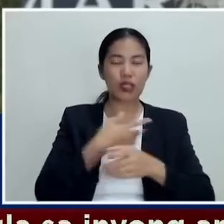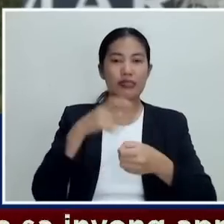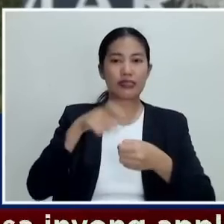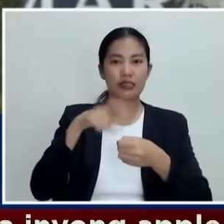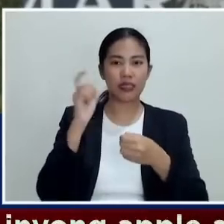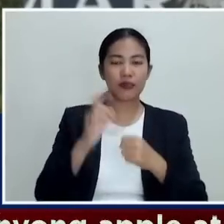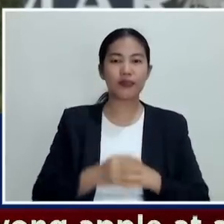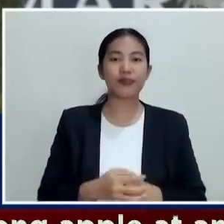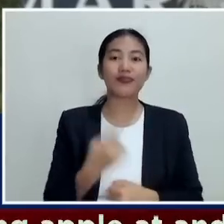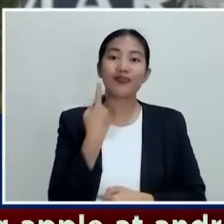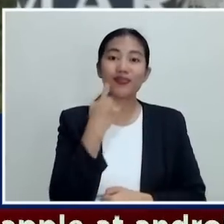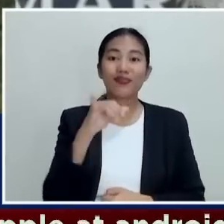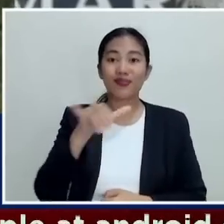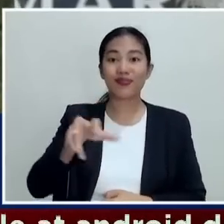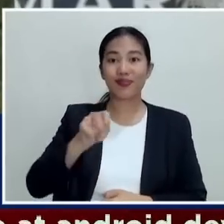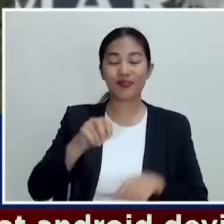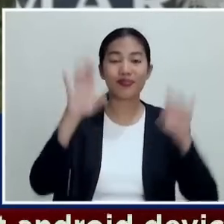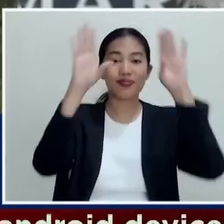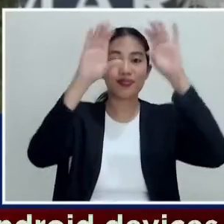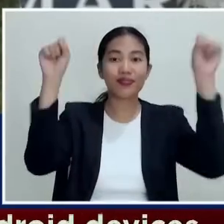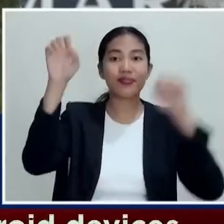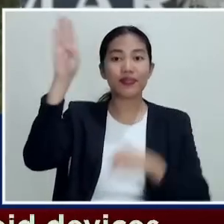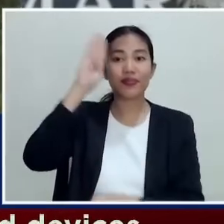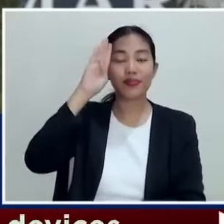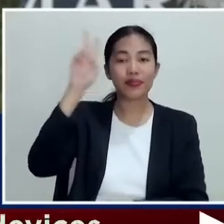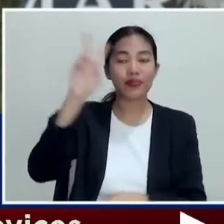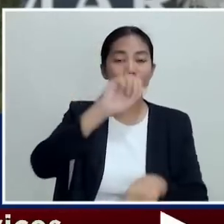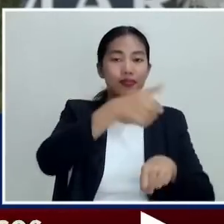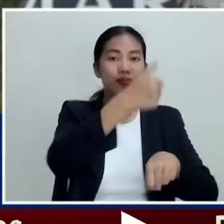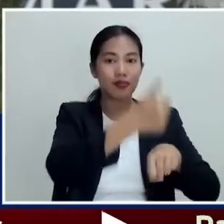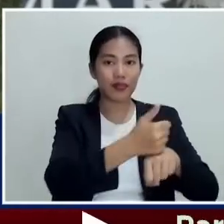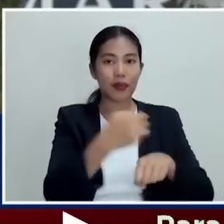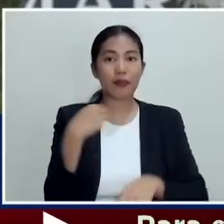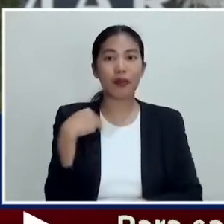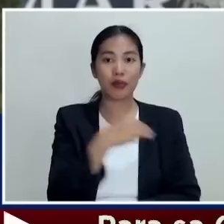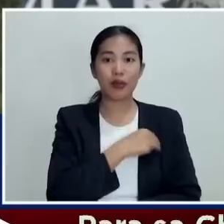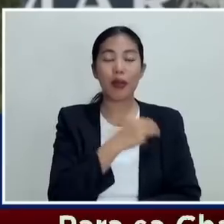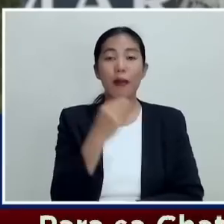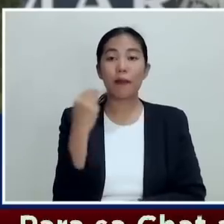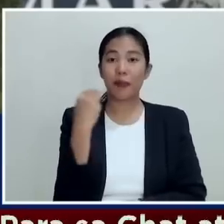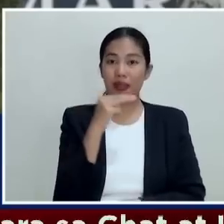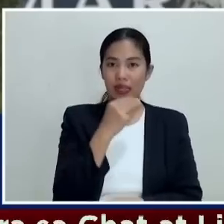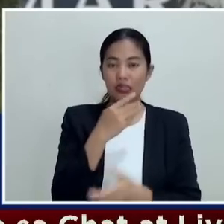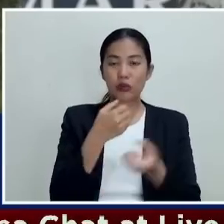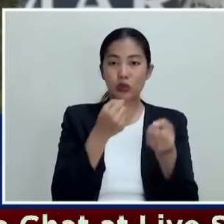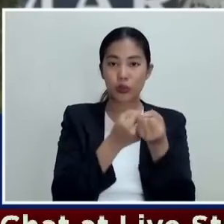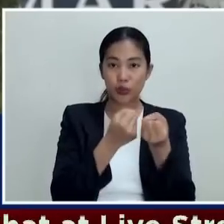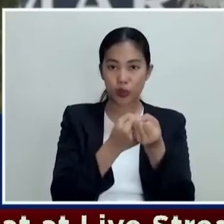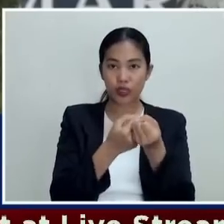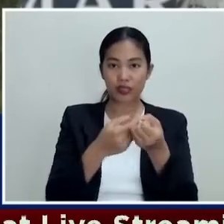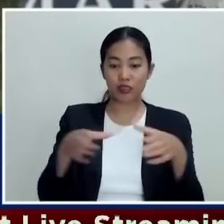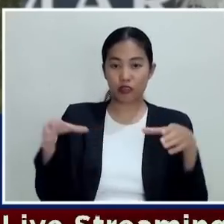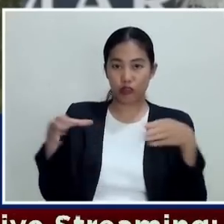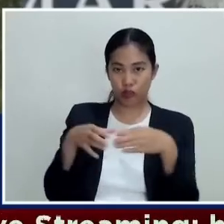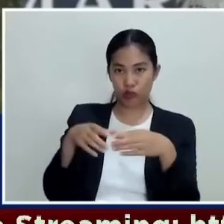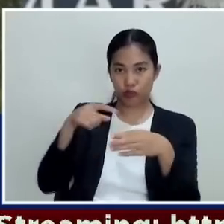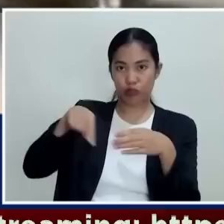si Pangulong Ferdinand Marcos Jr. ng mga miyembro ng Marawi Compensation Board na mamamahagi ng